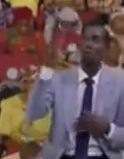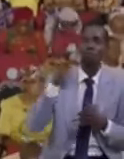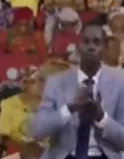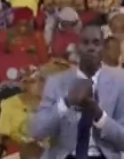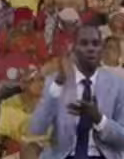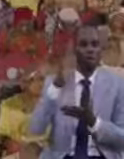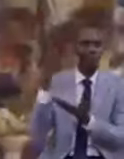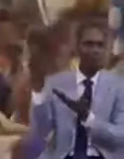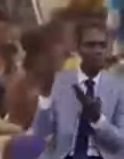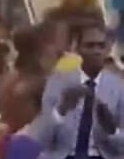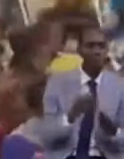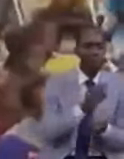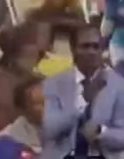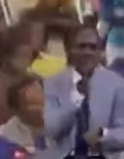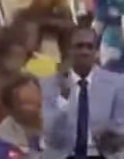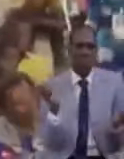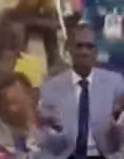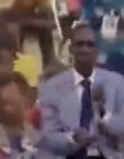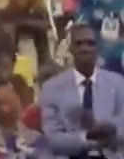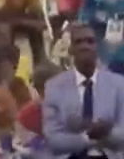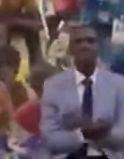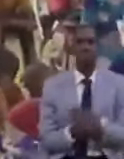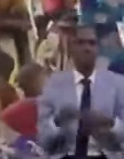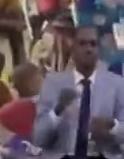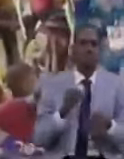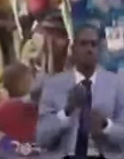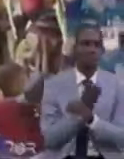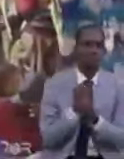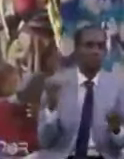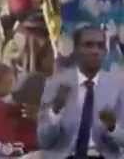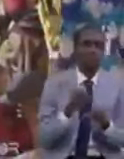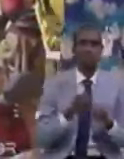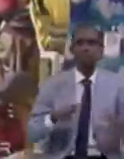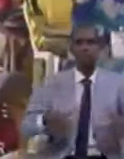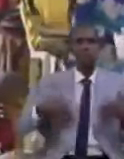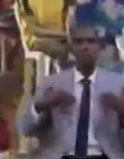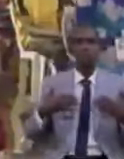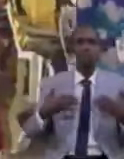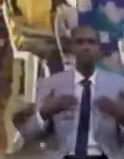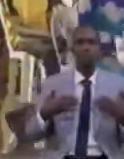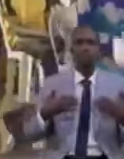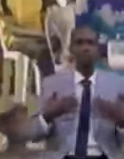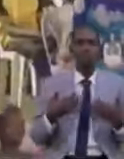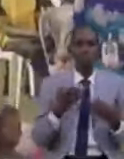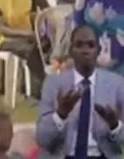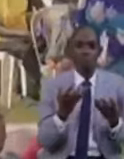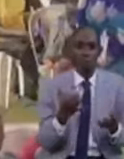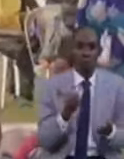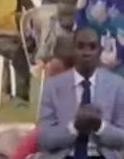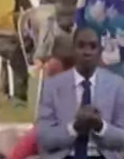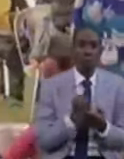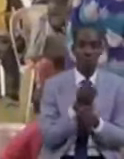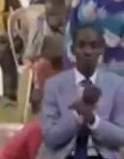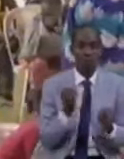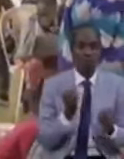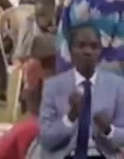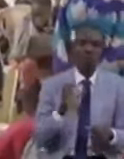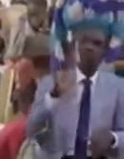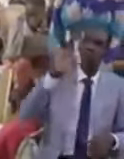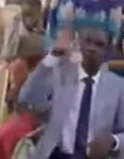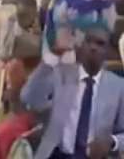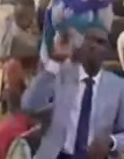transformationnel le salut transformationnel dans ta vie où es-tu lè cette main il le fera